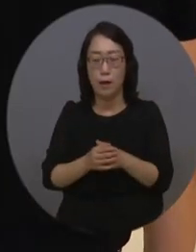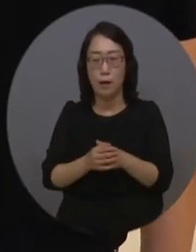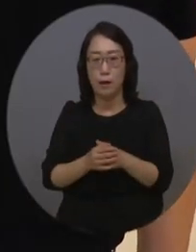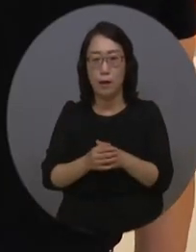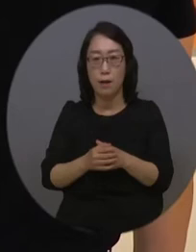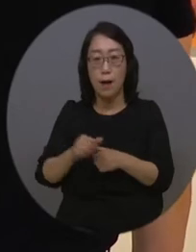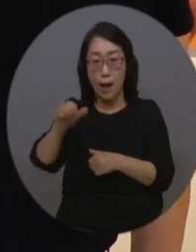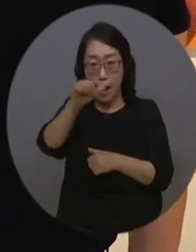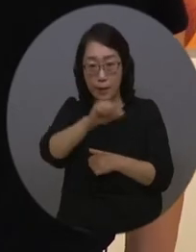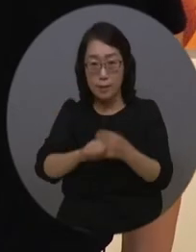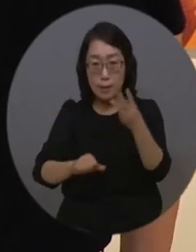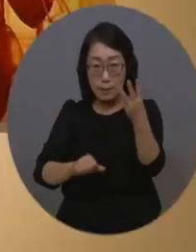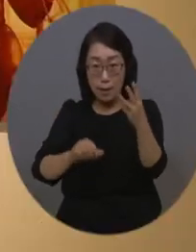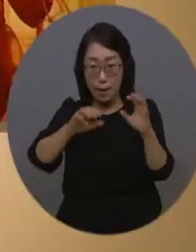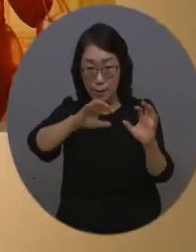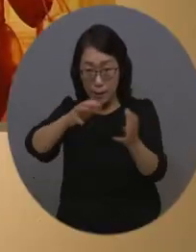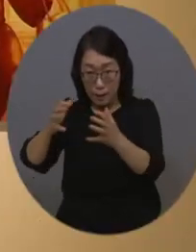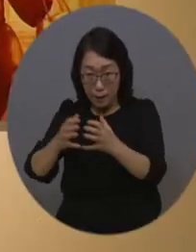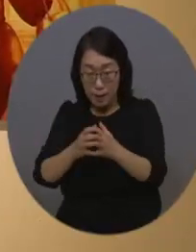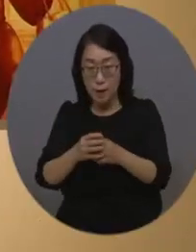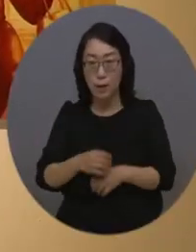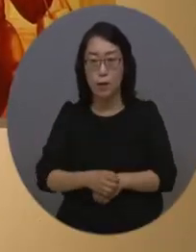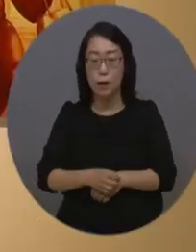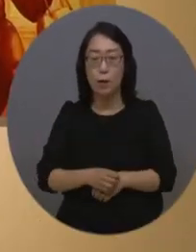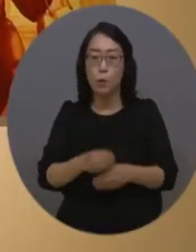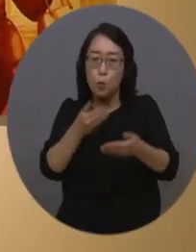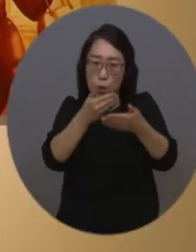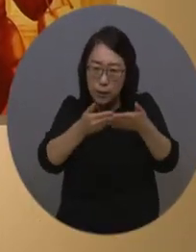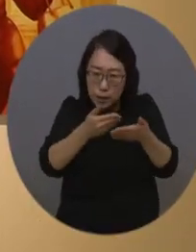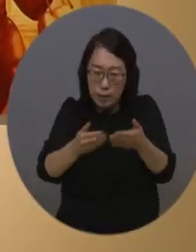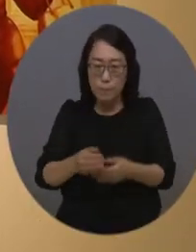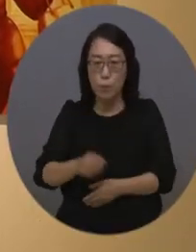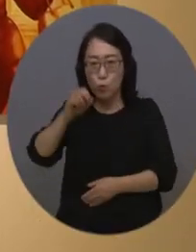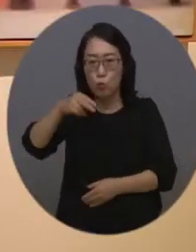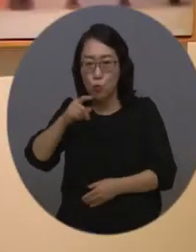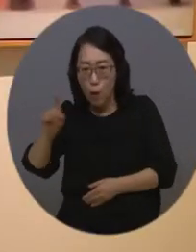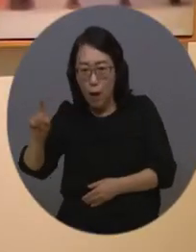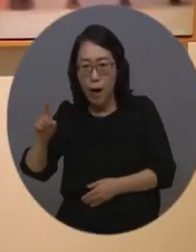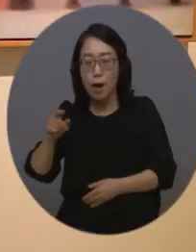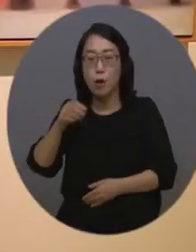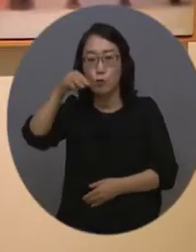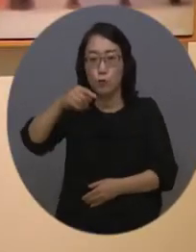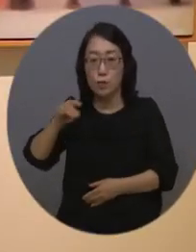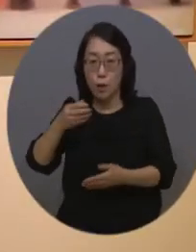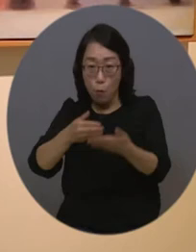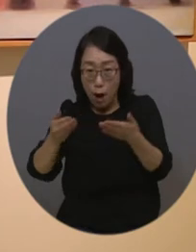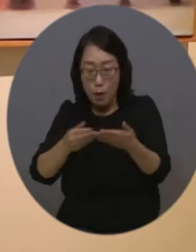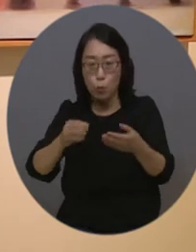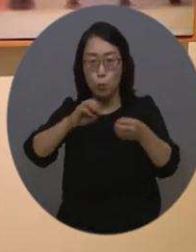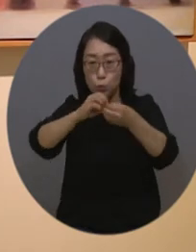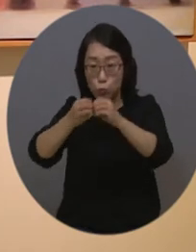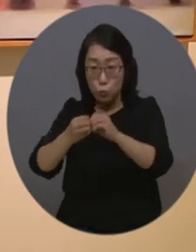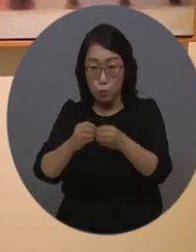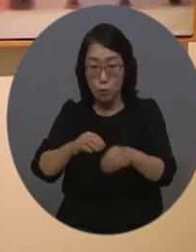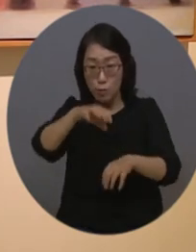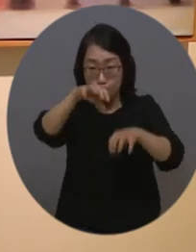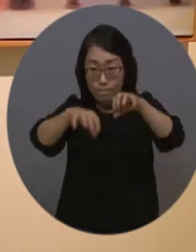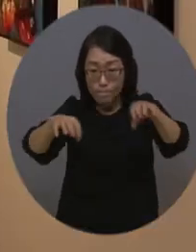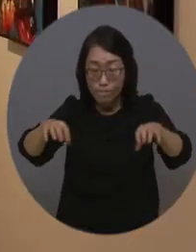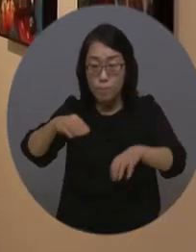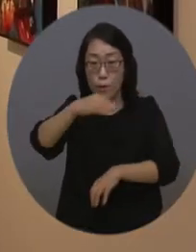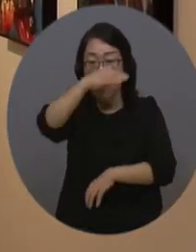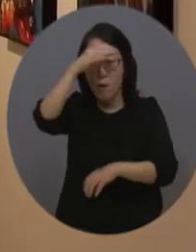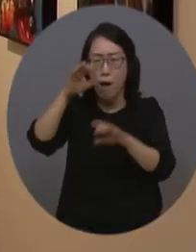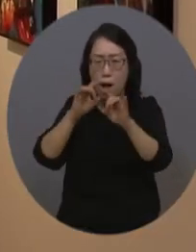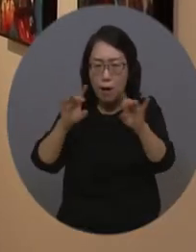일 3국이 의술 가 들의 중국과 순무 유화 수채화 설치작품 등 다양한 작품으로 개개인의